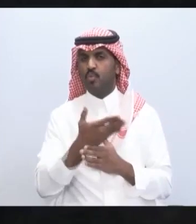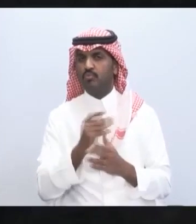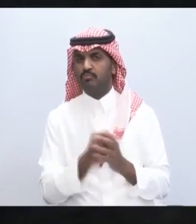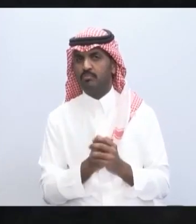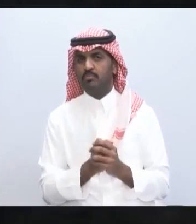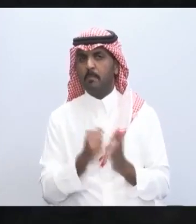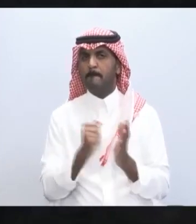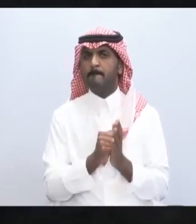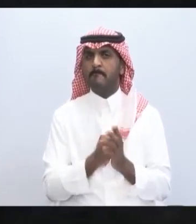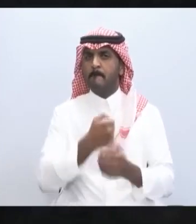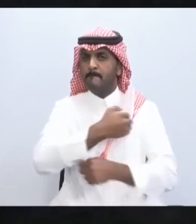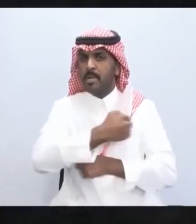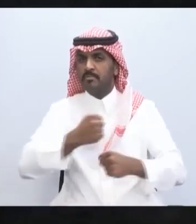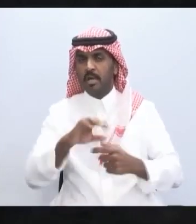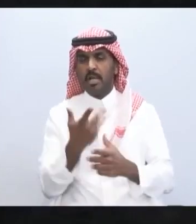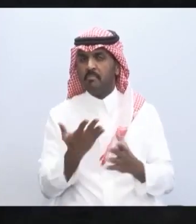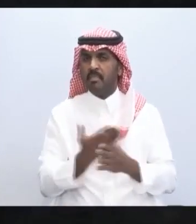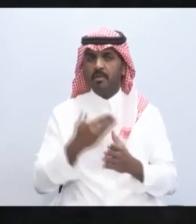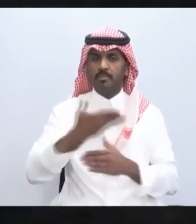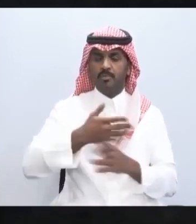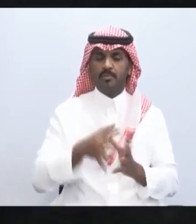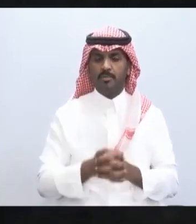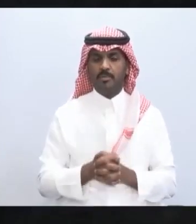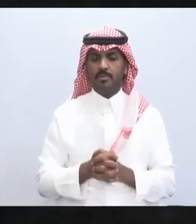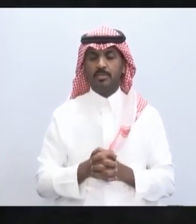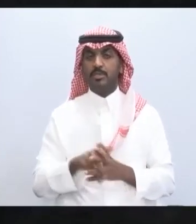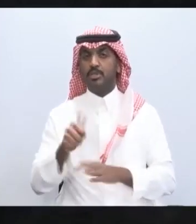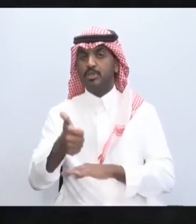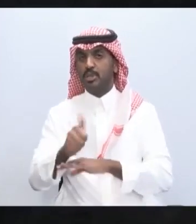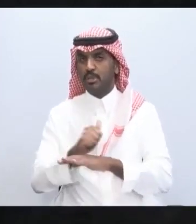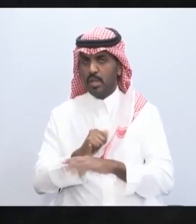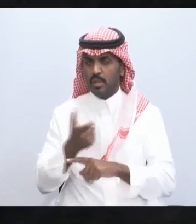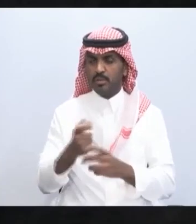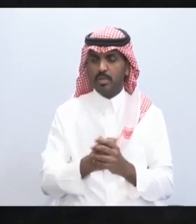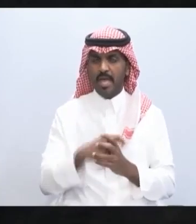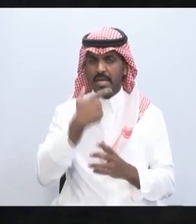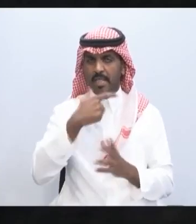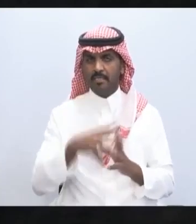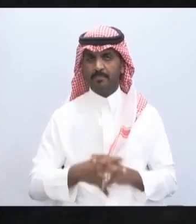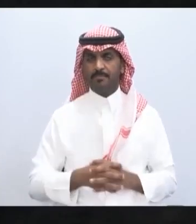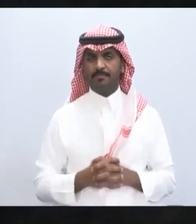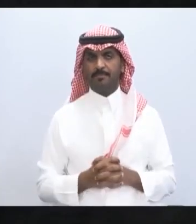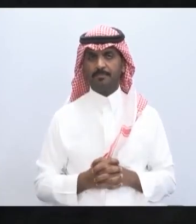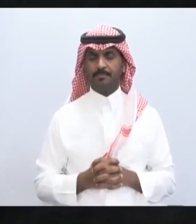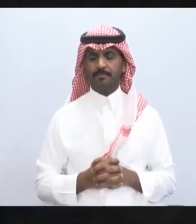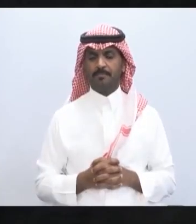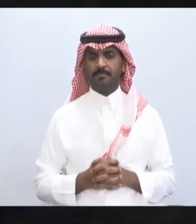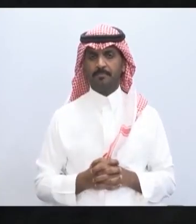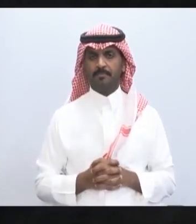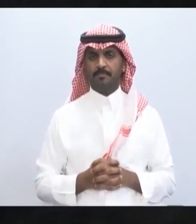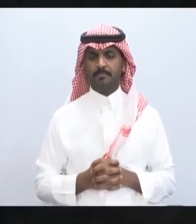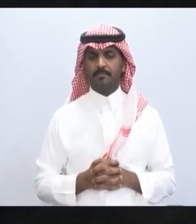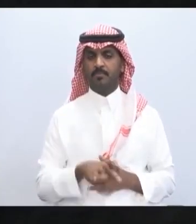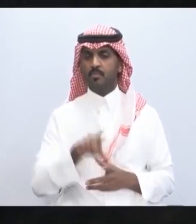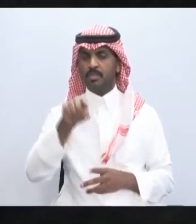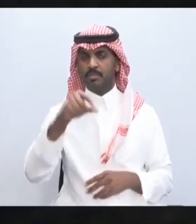تتم ولم يكن من خلالها استرداد واستعاده للرياض